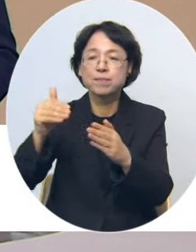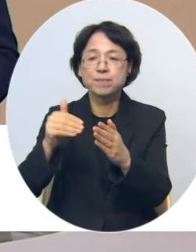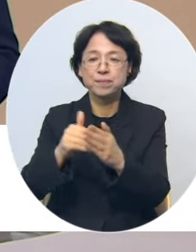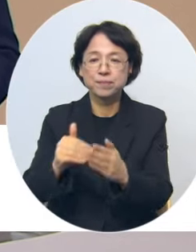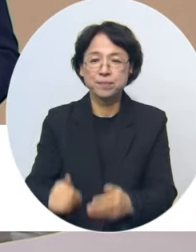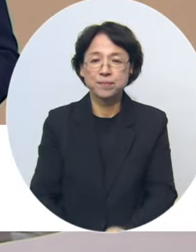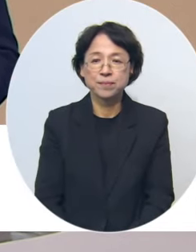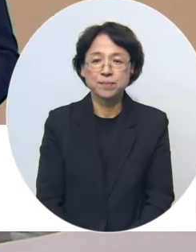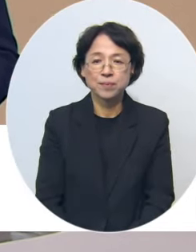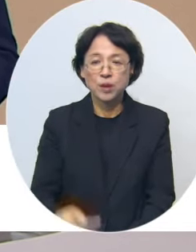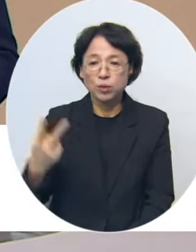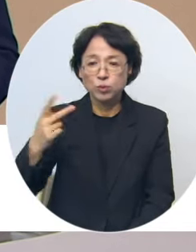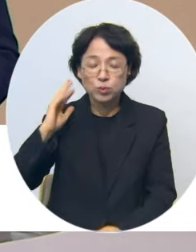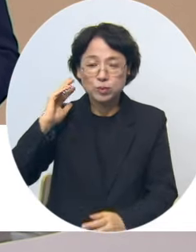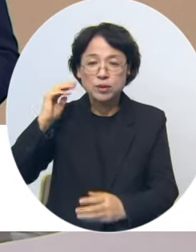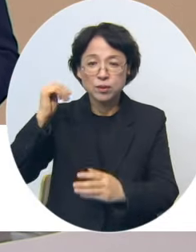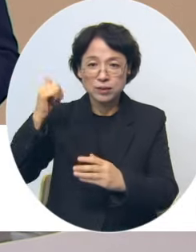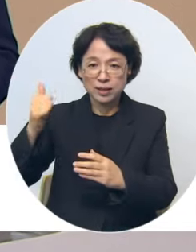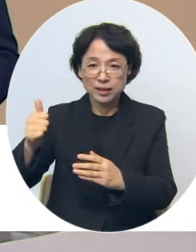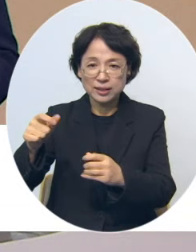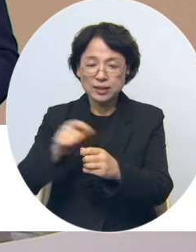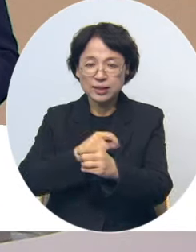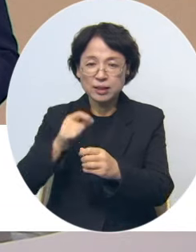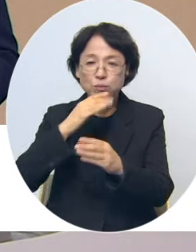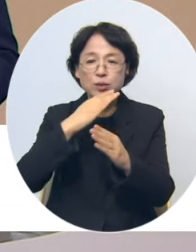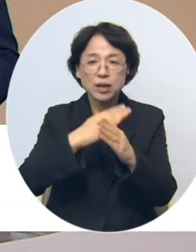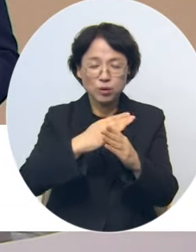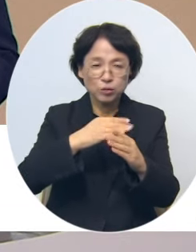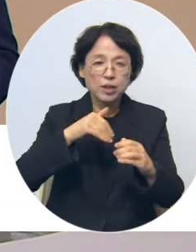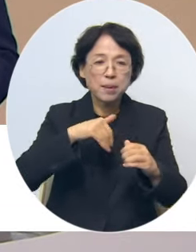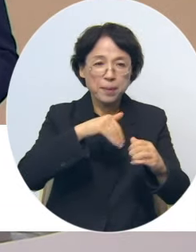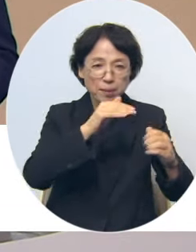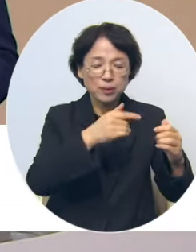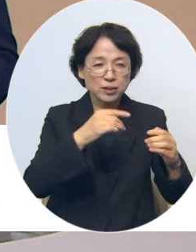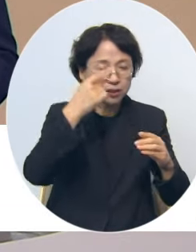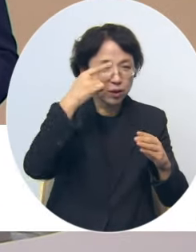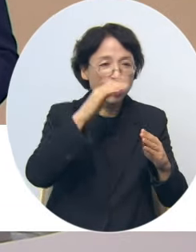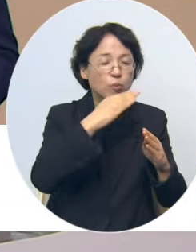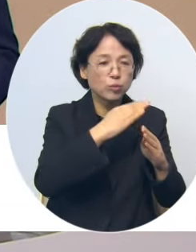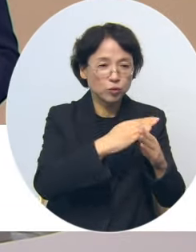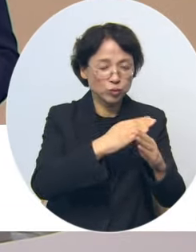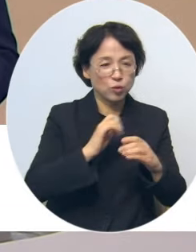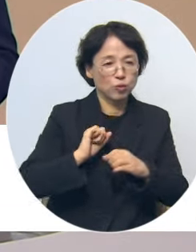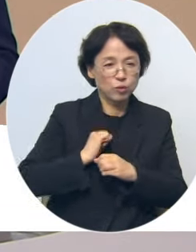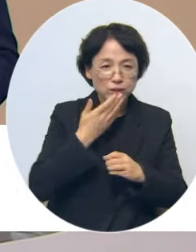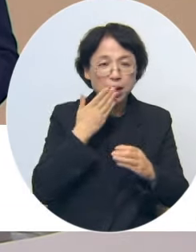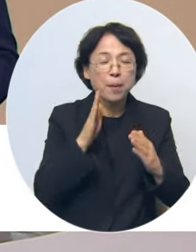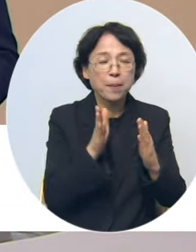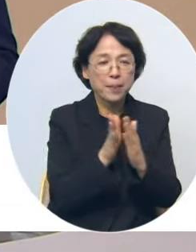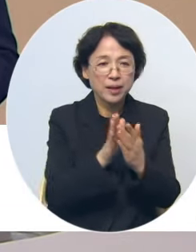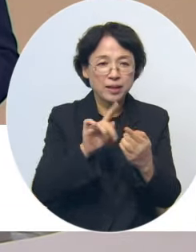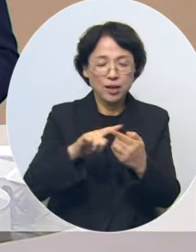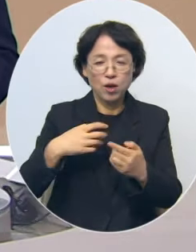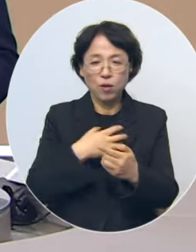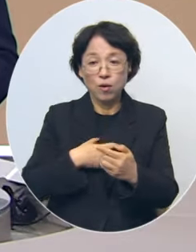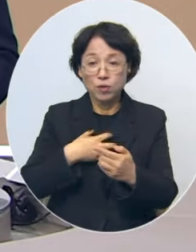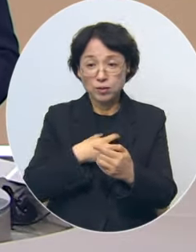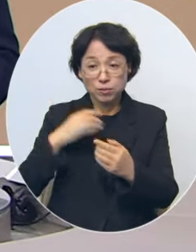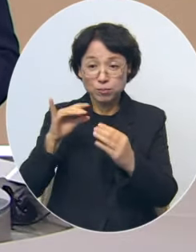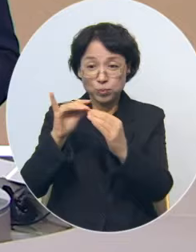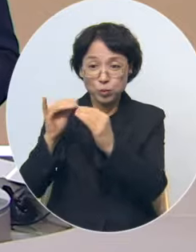격상했습니다. 두 정상은 특히 북한군의 파병 등 러북간 군사 협력에 대해서 한 목소리로 우려를